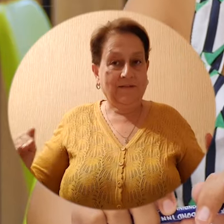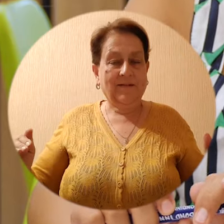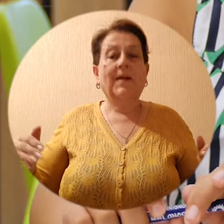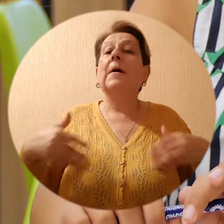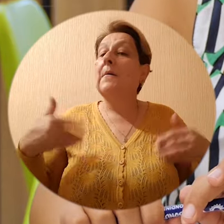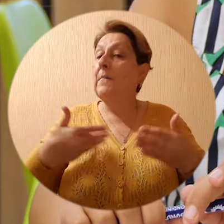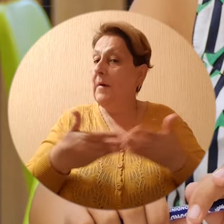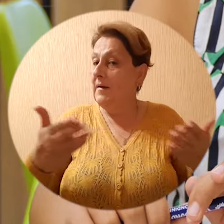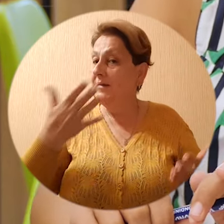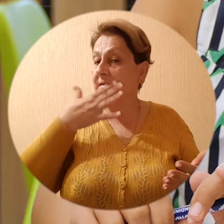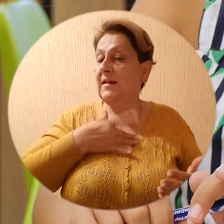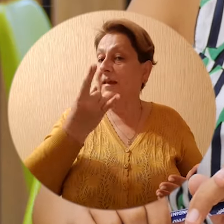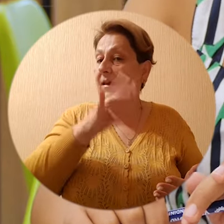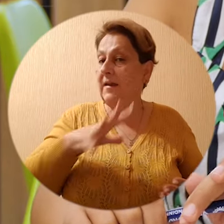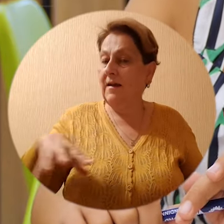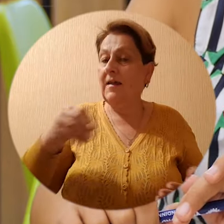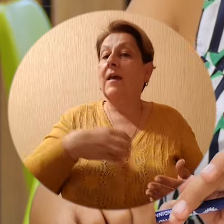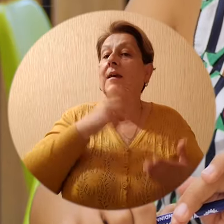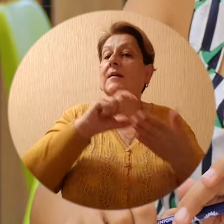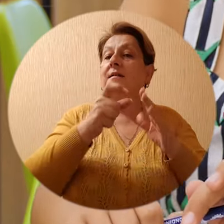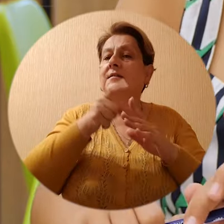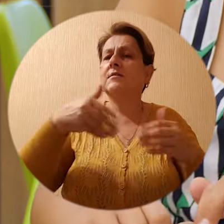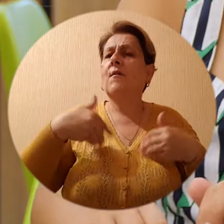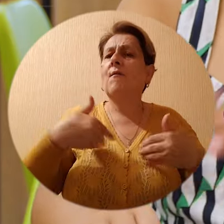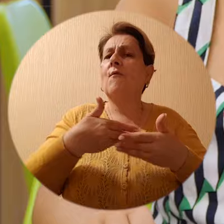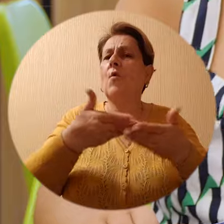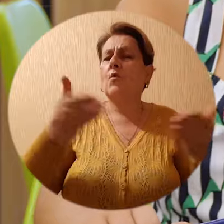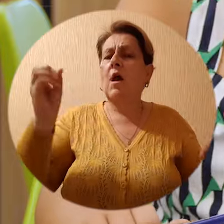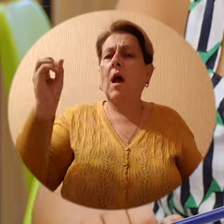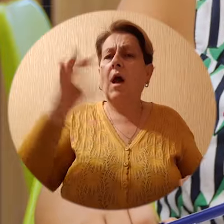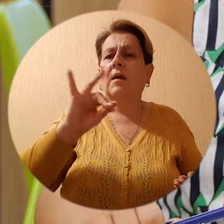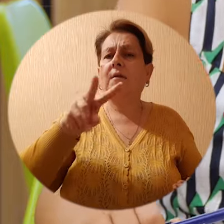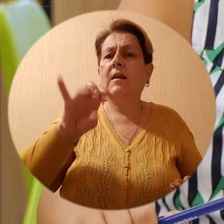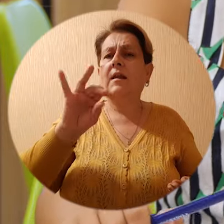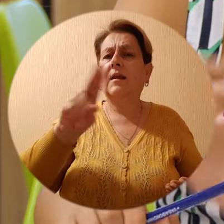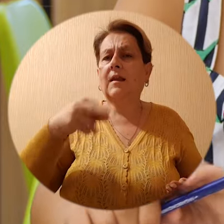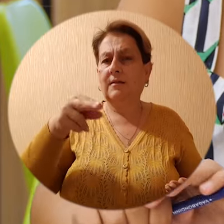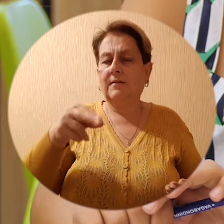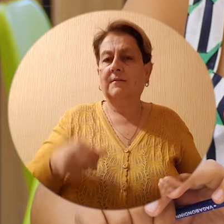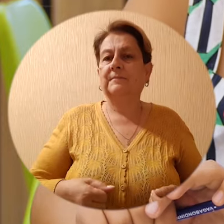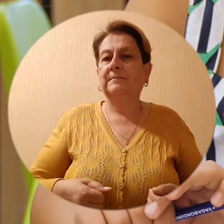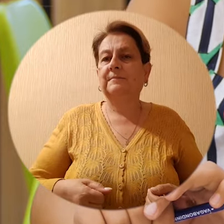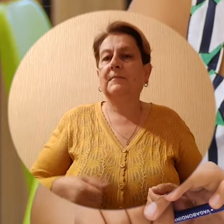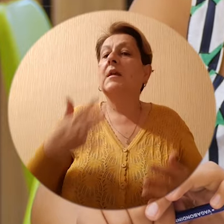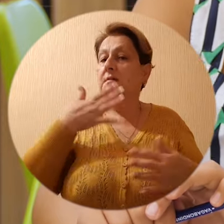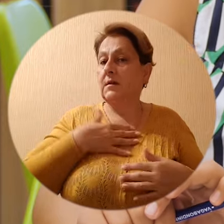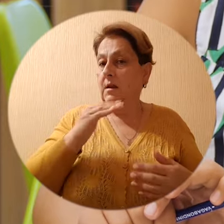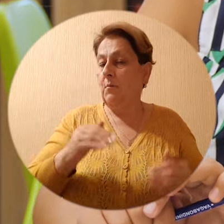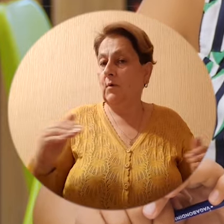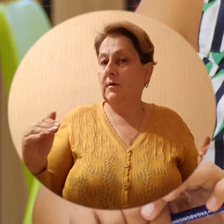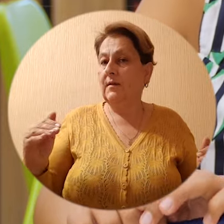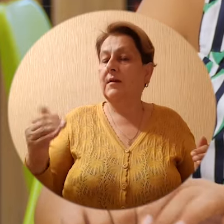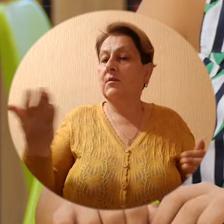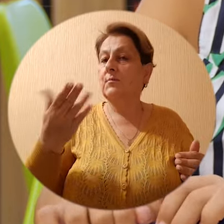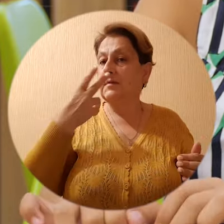փոքրիկներ, բարև ձեզ սիրելի երեխաներ, հեքիաթի սենյակի ձեզ եմ ողջունում Արևիկը և Լիլիթը. Սիրելի